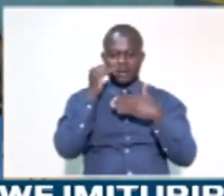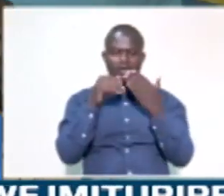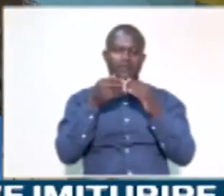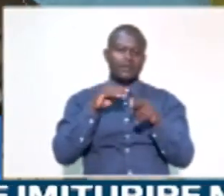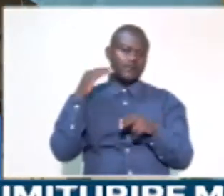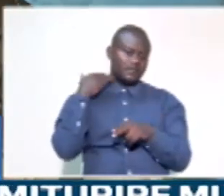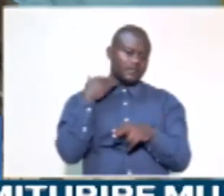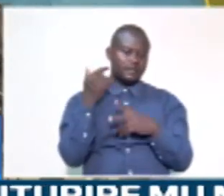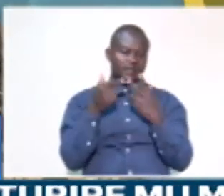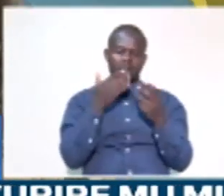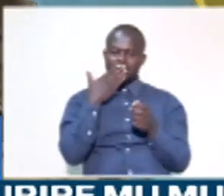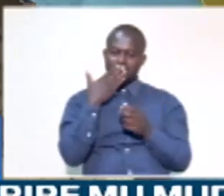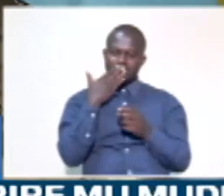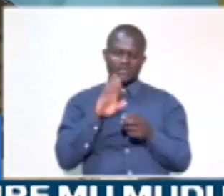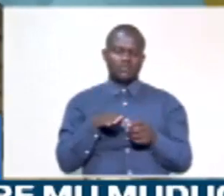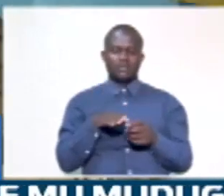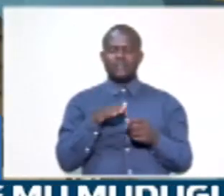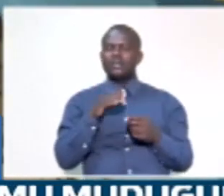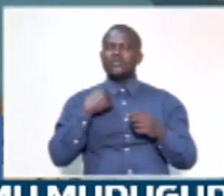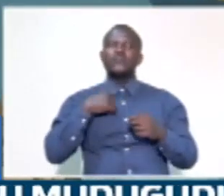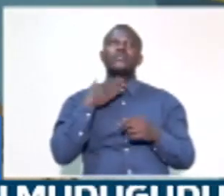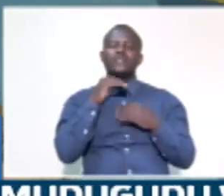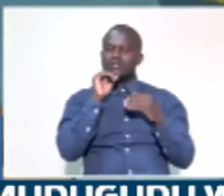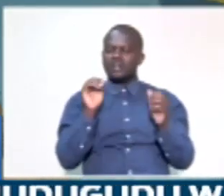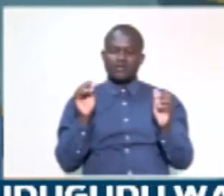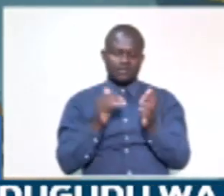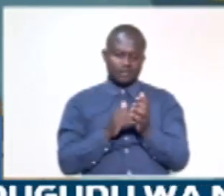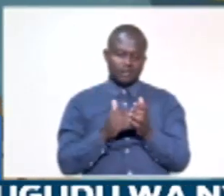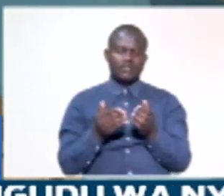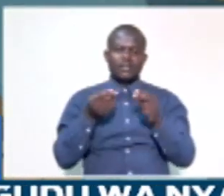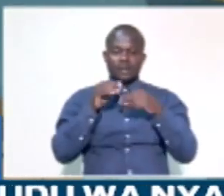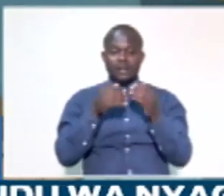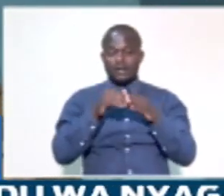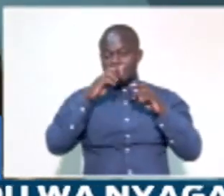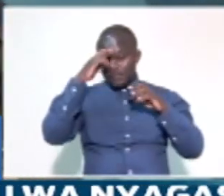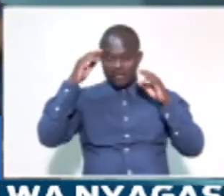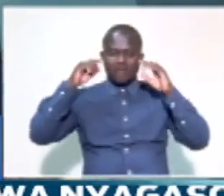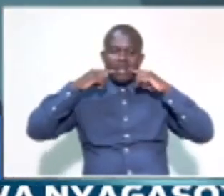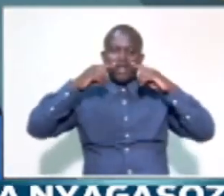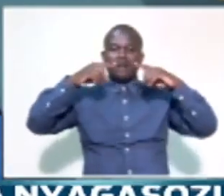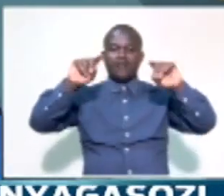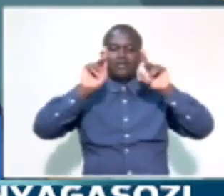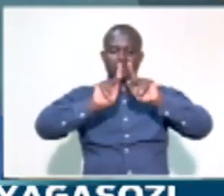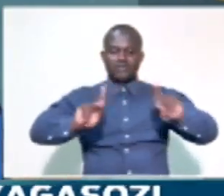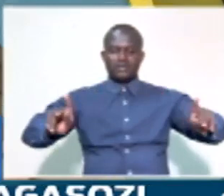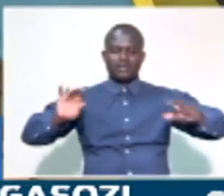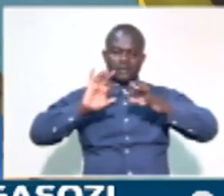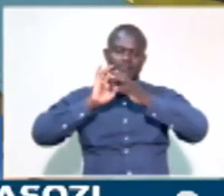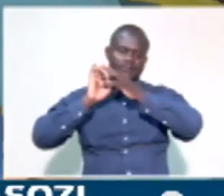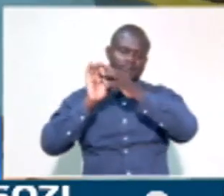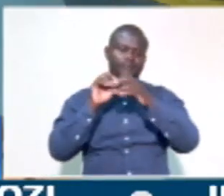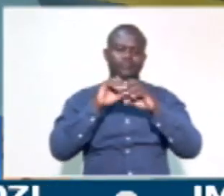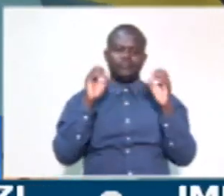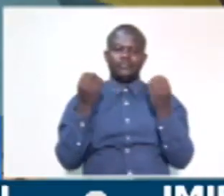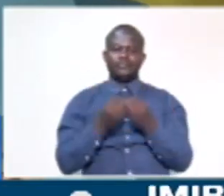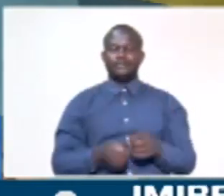genocide ni ikintu kibabaje. Twifuza ko itazongera. Niyo mpamvu tugenda twamaze amahoro ndetse no kubanisha abatuye uyu